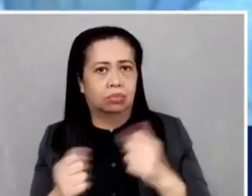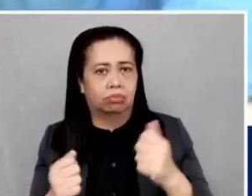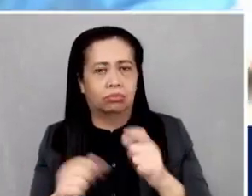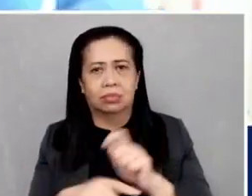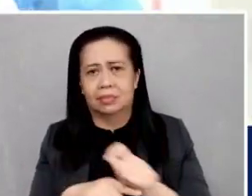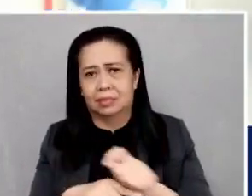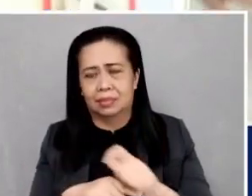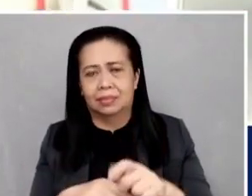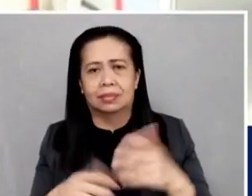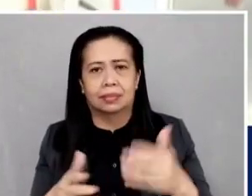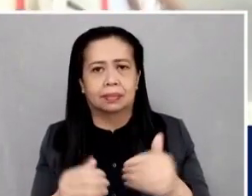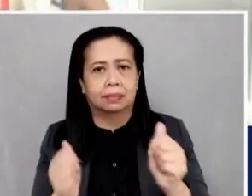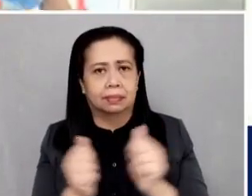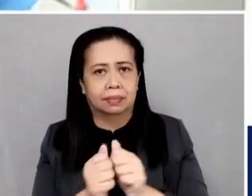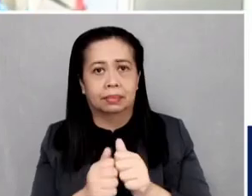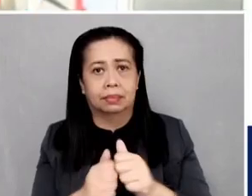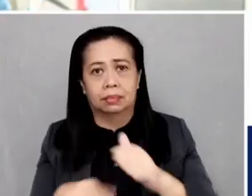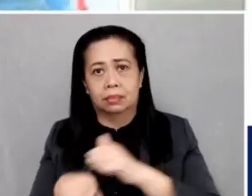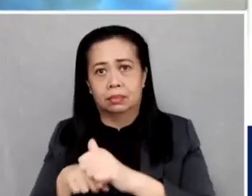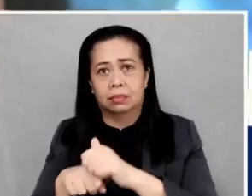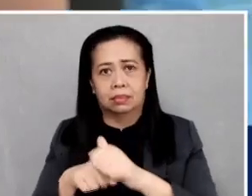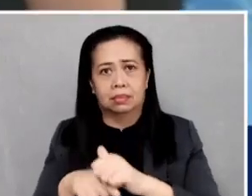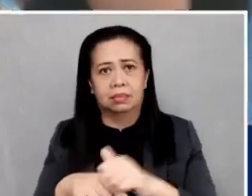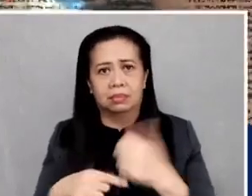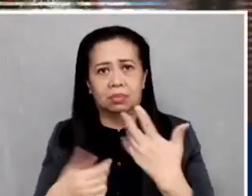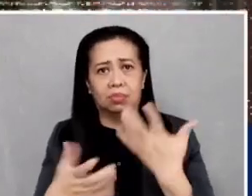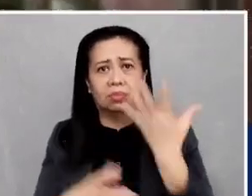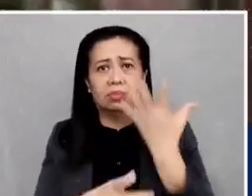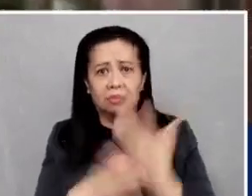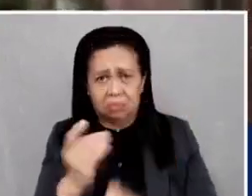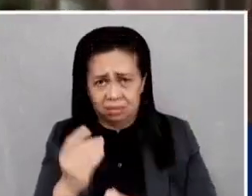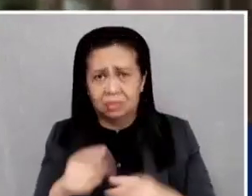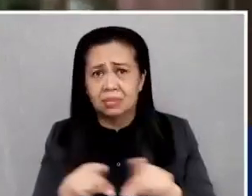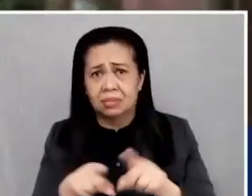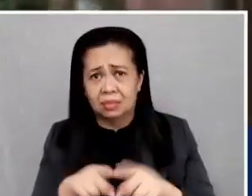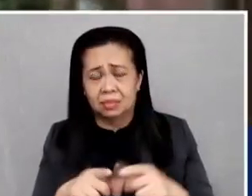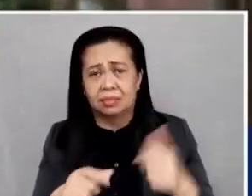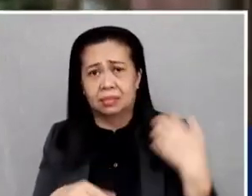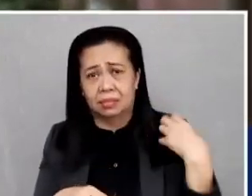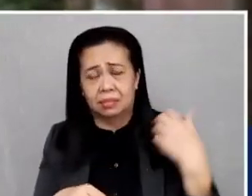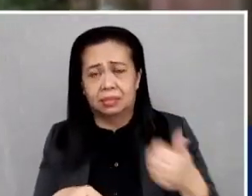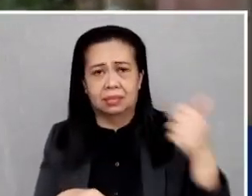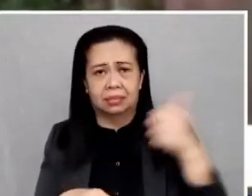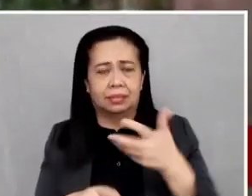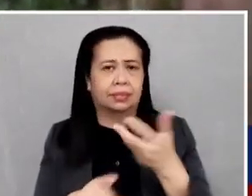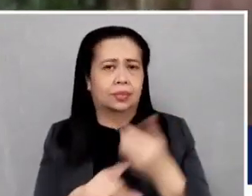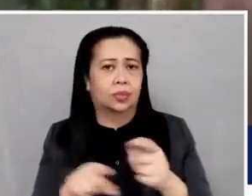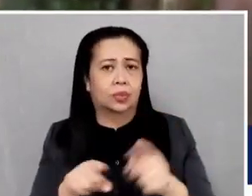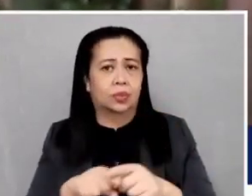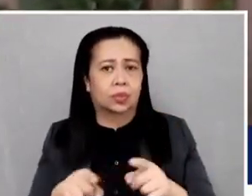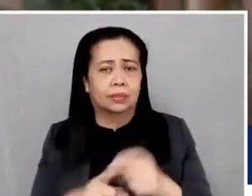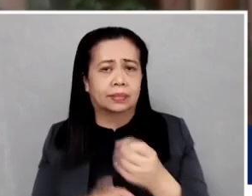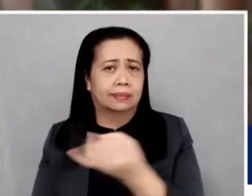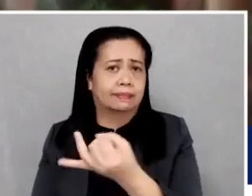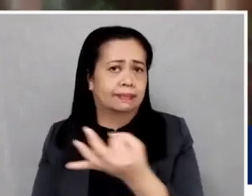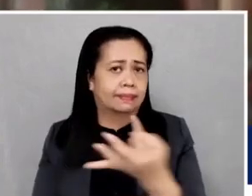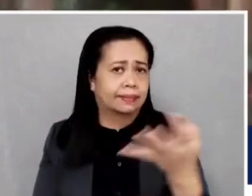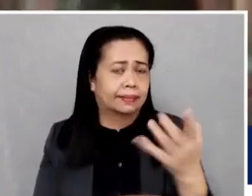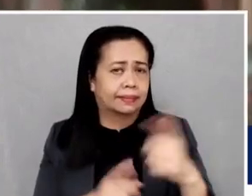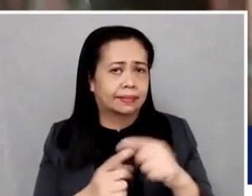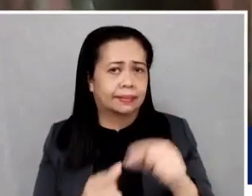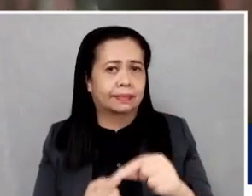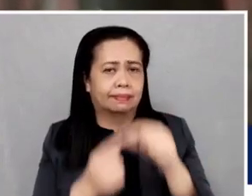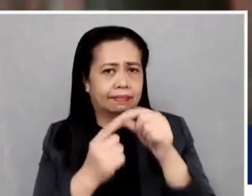training. Pati magte-train sa kanila, nauubos na rin. Isa rin sa tinatamaan ngayon ang bilang ng mga